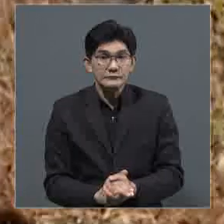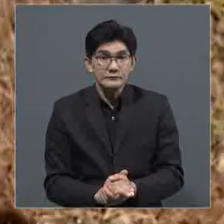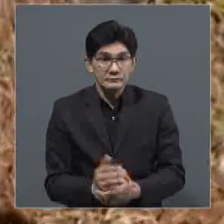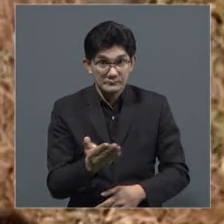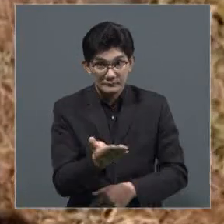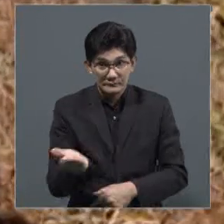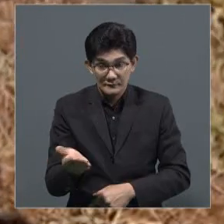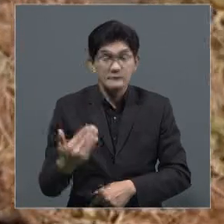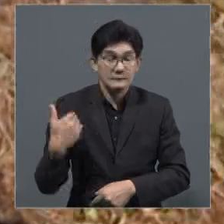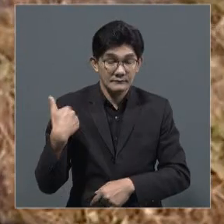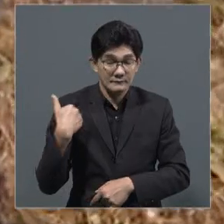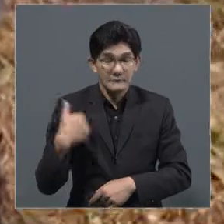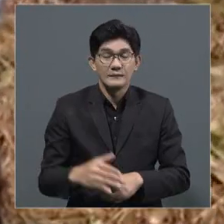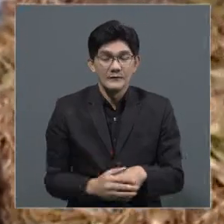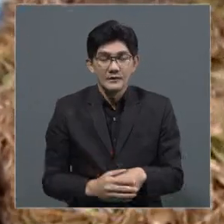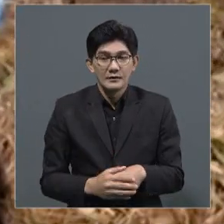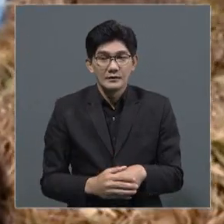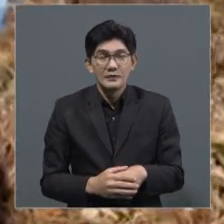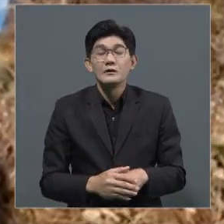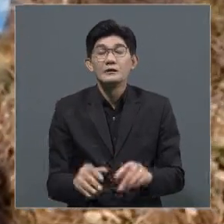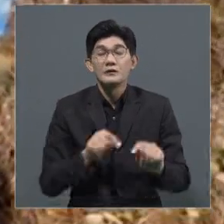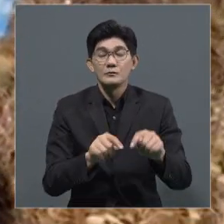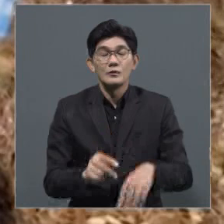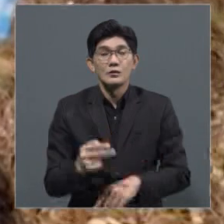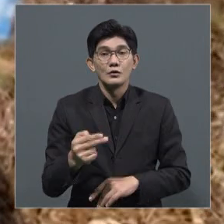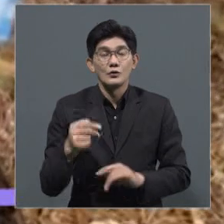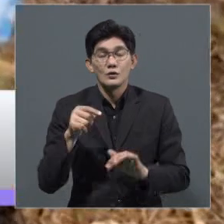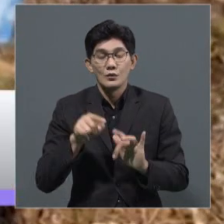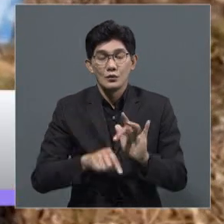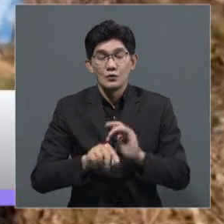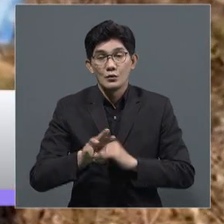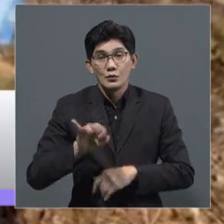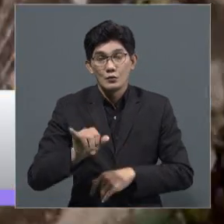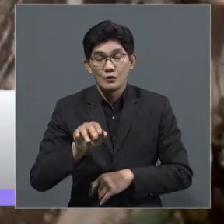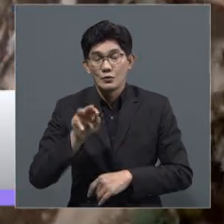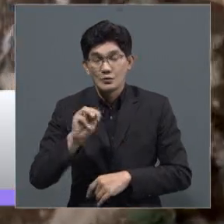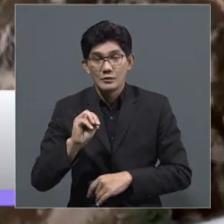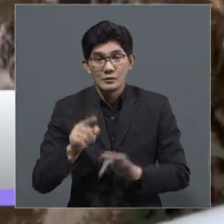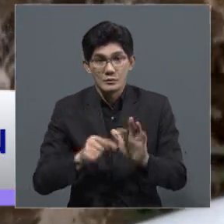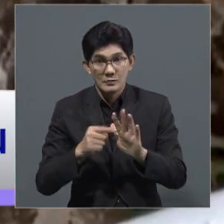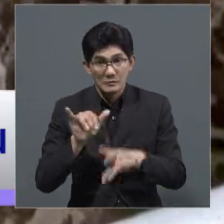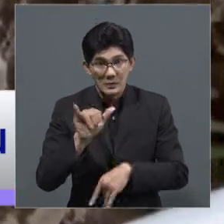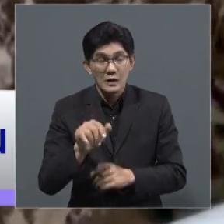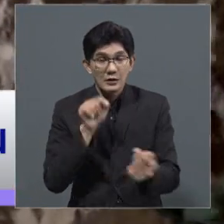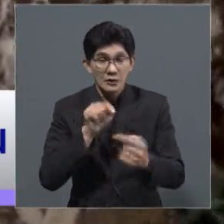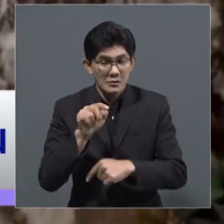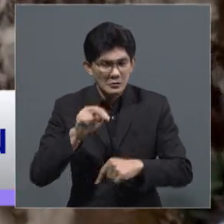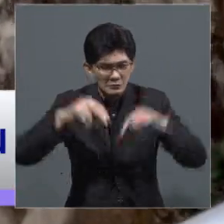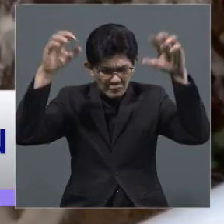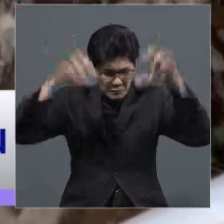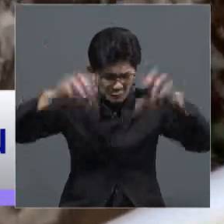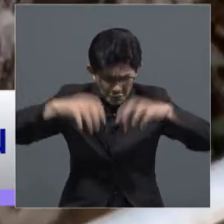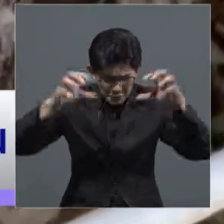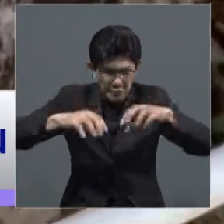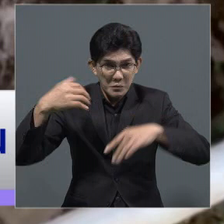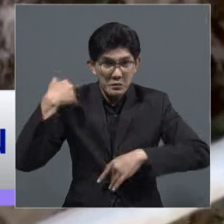ที่ตำบลนะห้วยหม่ายนะครับอำเภอ 2จังหวัดแพร่นะครับสาเหตุมาจากฝนตกหนักแบบเนี้ยนะครับก็เลย